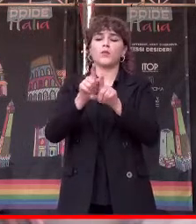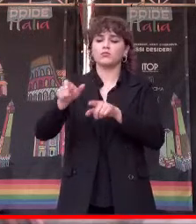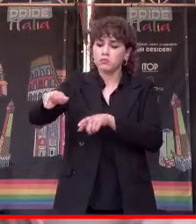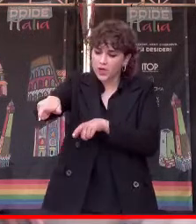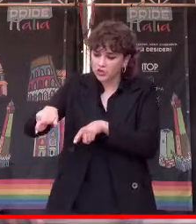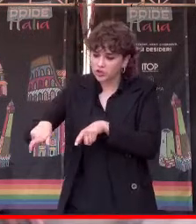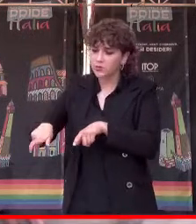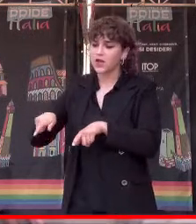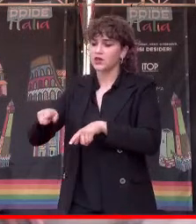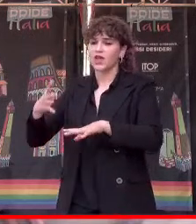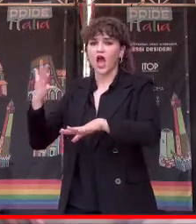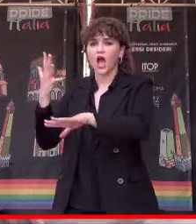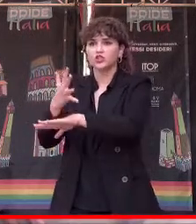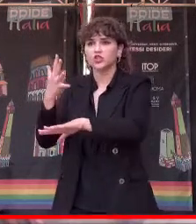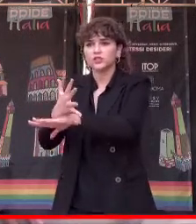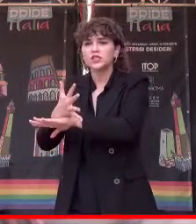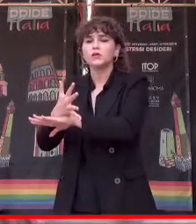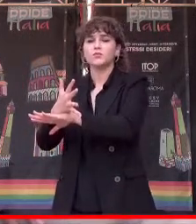così come questa